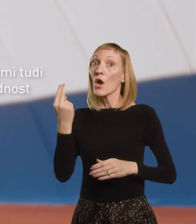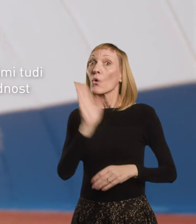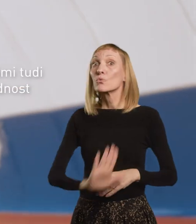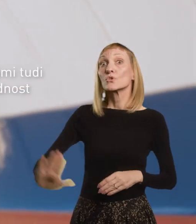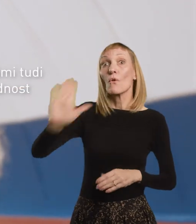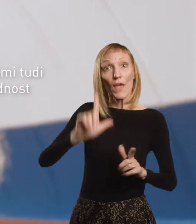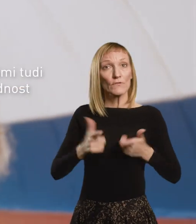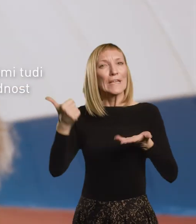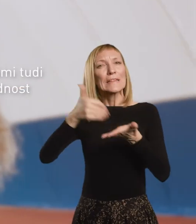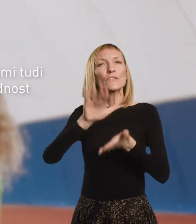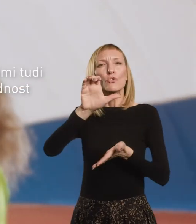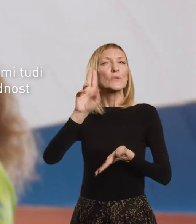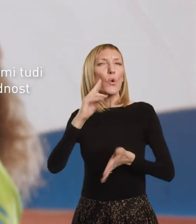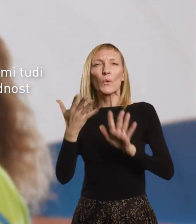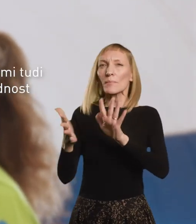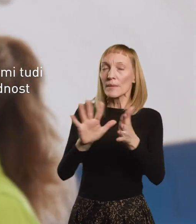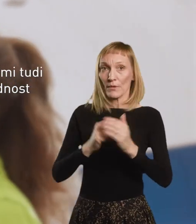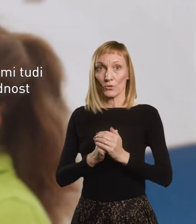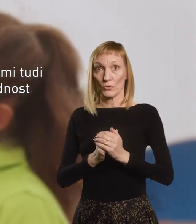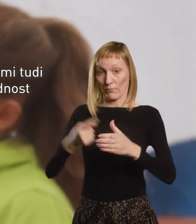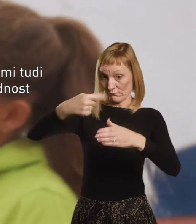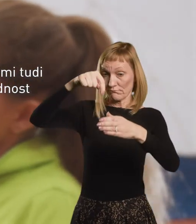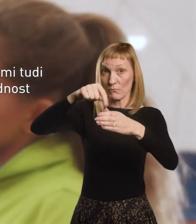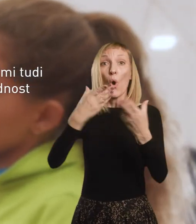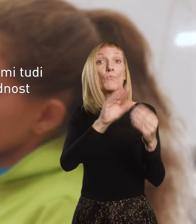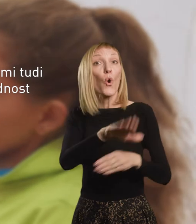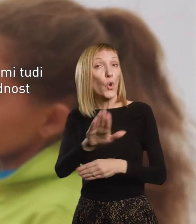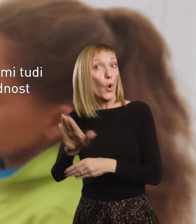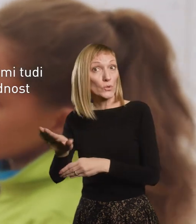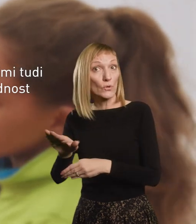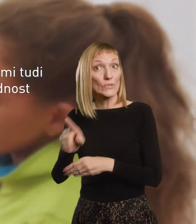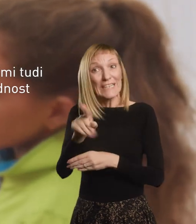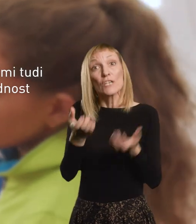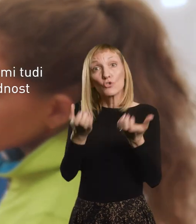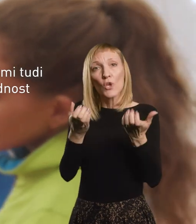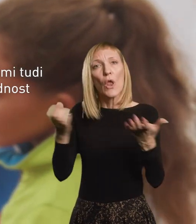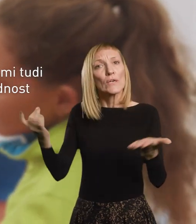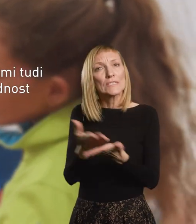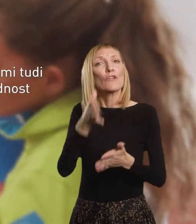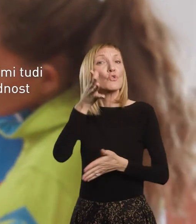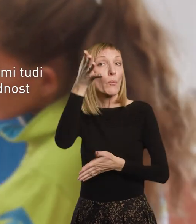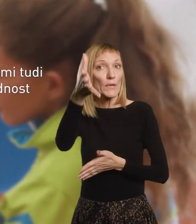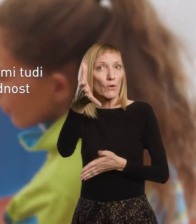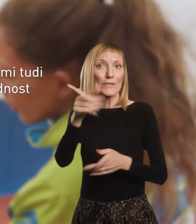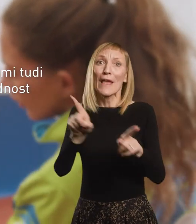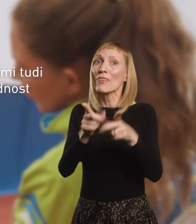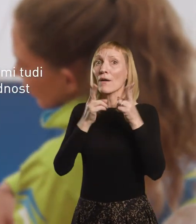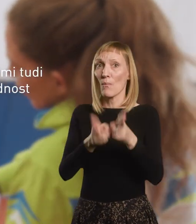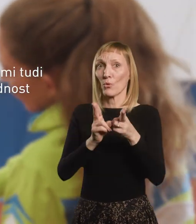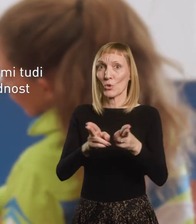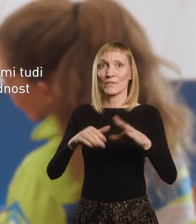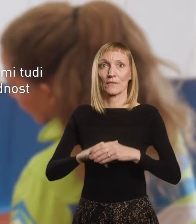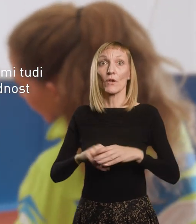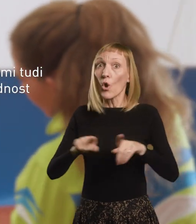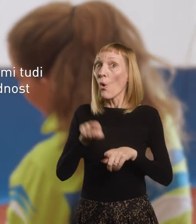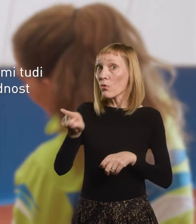V Sloveniji živi okoli 1500 gluhih. Med njimi tudi številni otroci, ki si želijo srečno prihodnost in enake